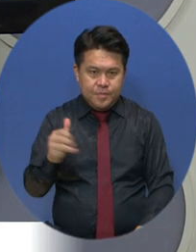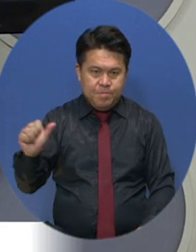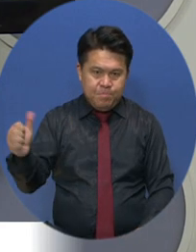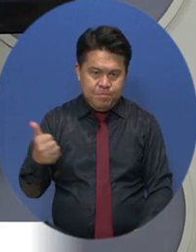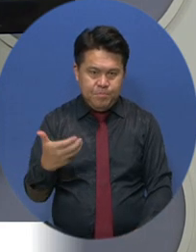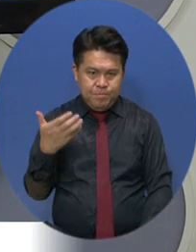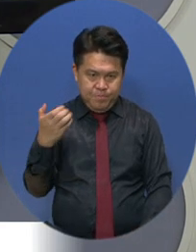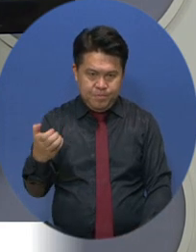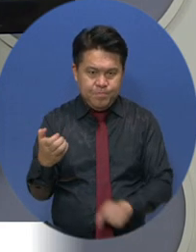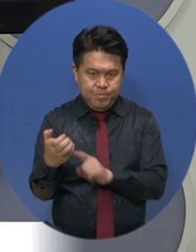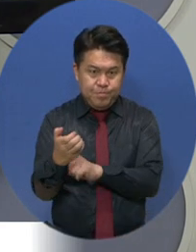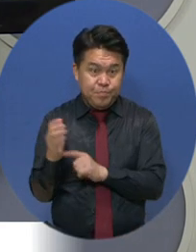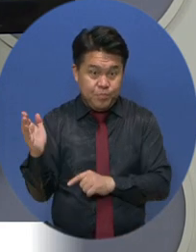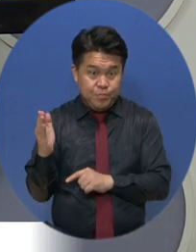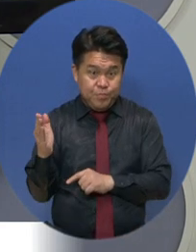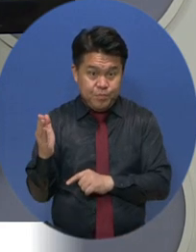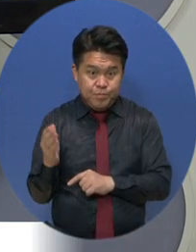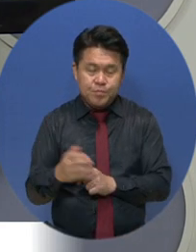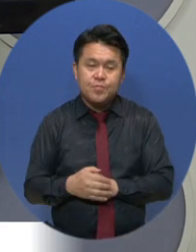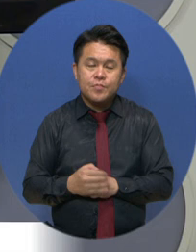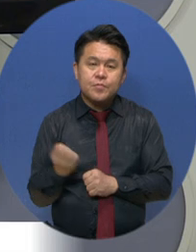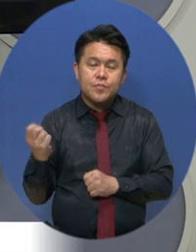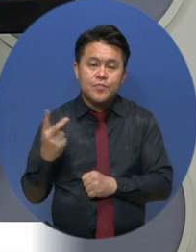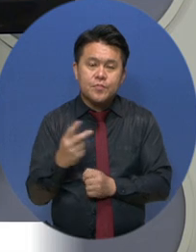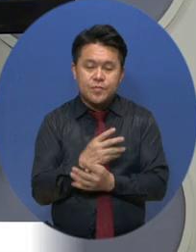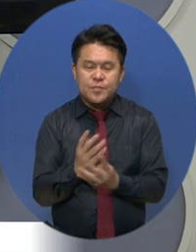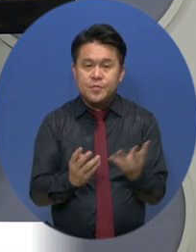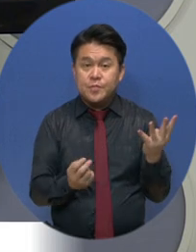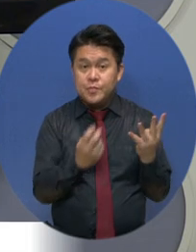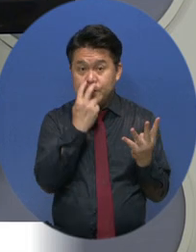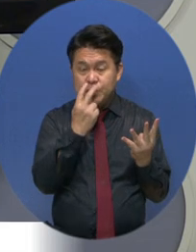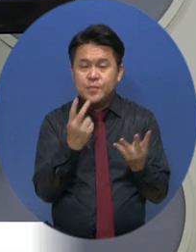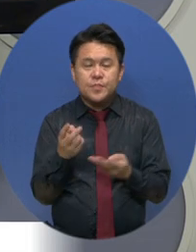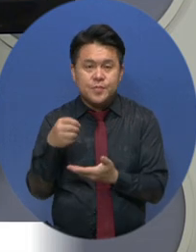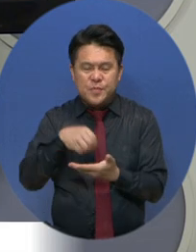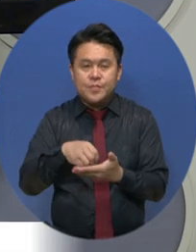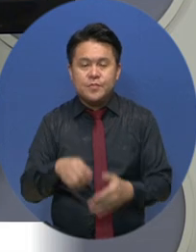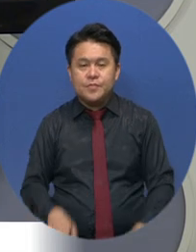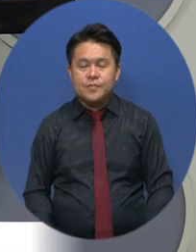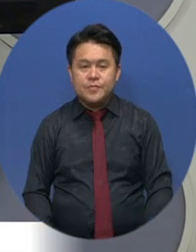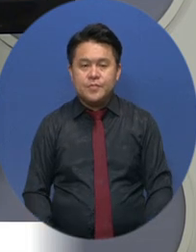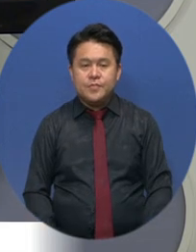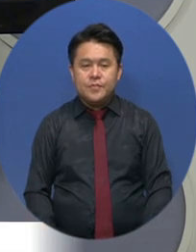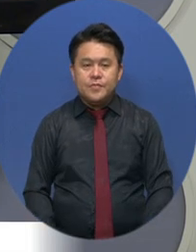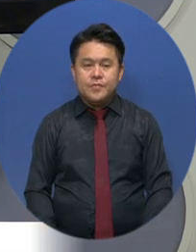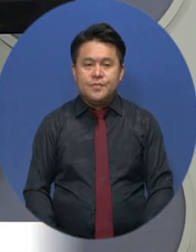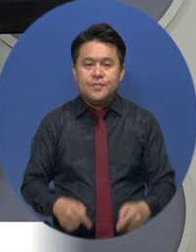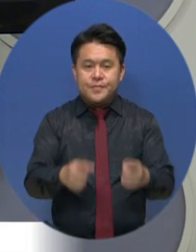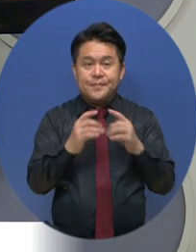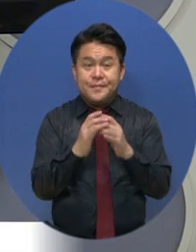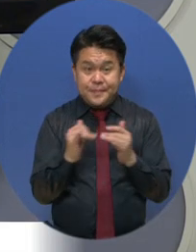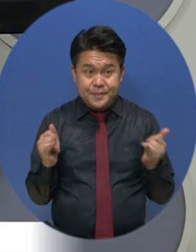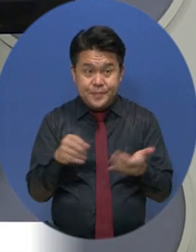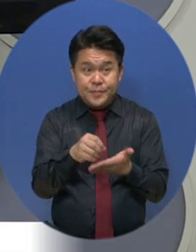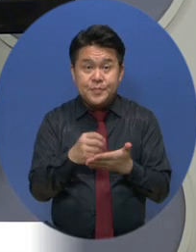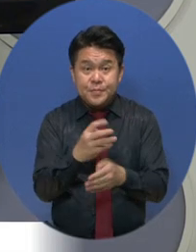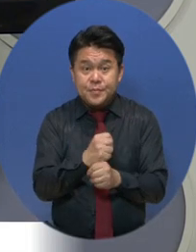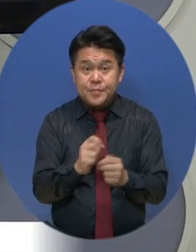최저임금 수준으로 4대보험이 적용되는 데요 참외 전무 집은 오는 24일까지 실시됩니다